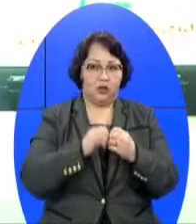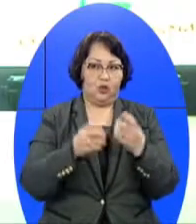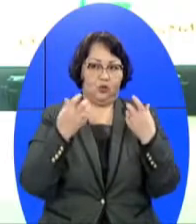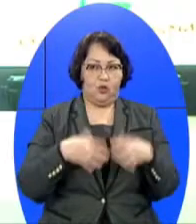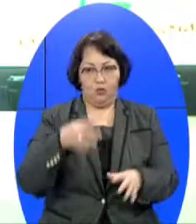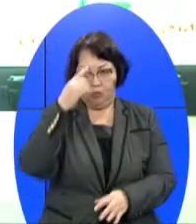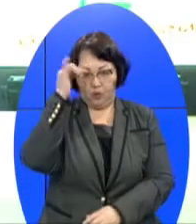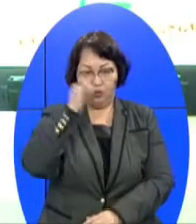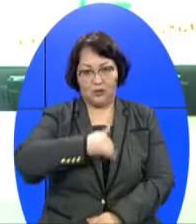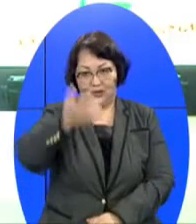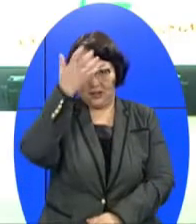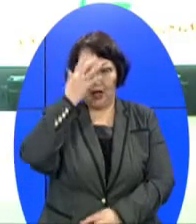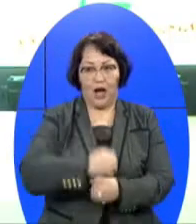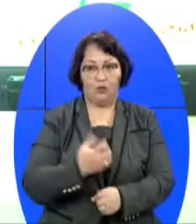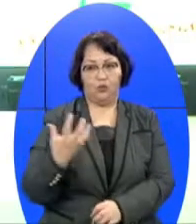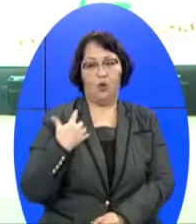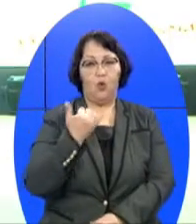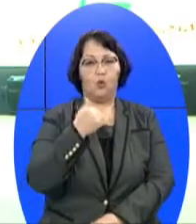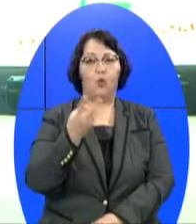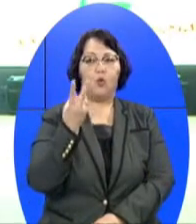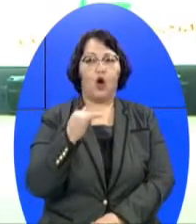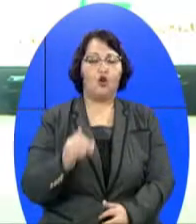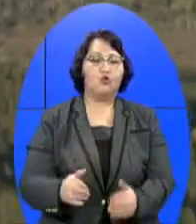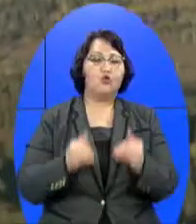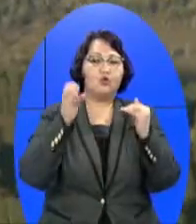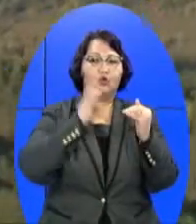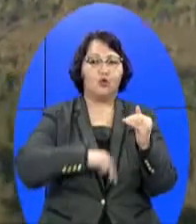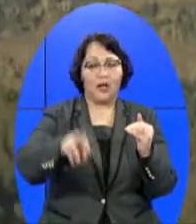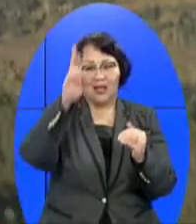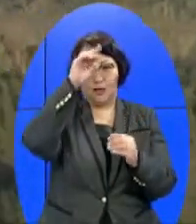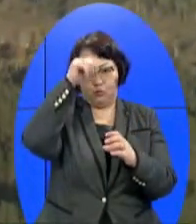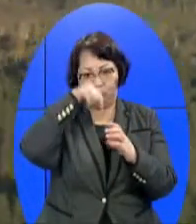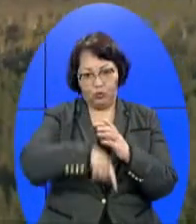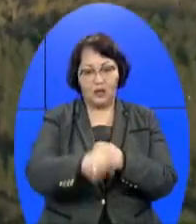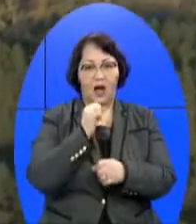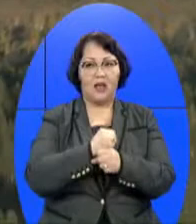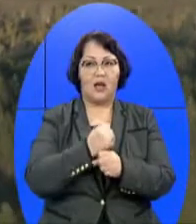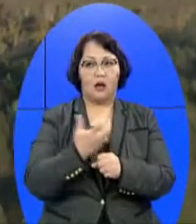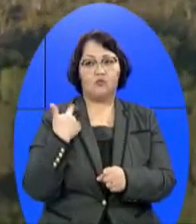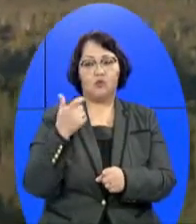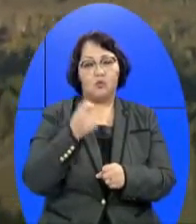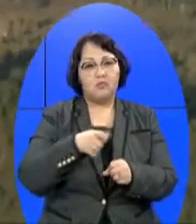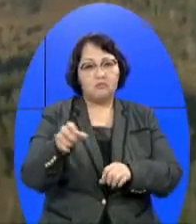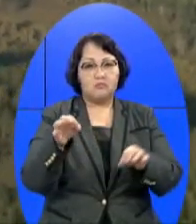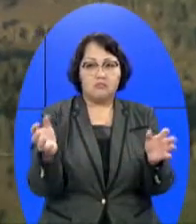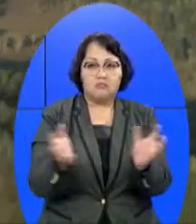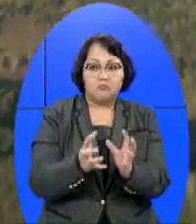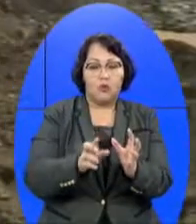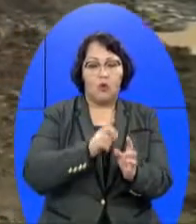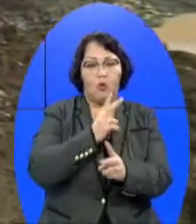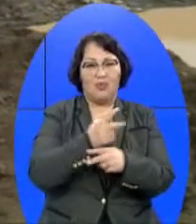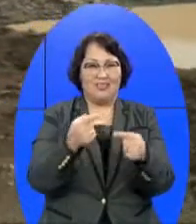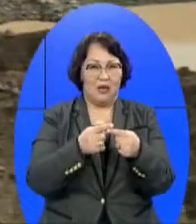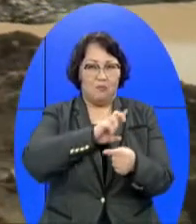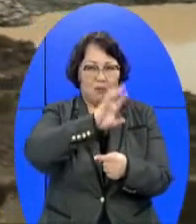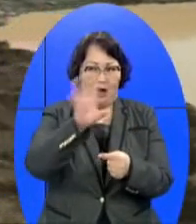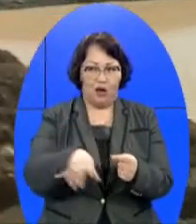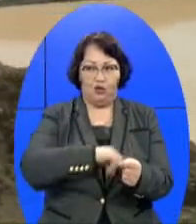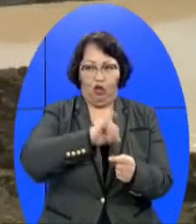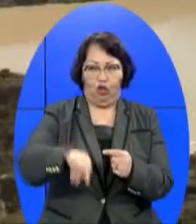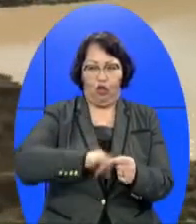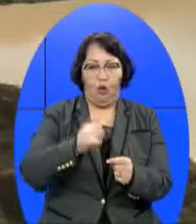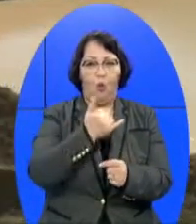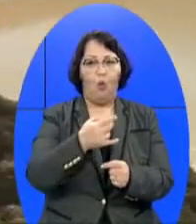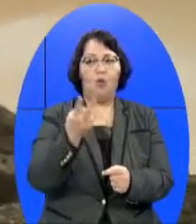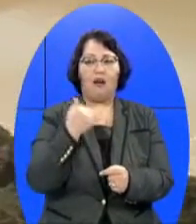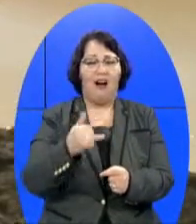Монгол Улсын засгийн газраас хариуцлагатай уулархаа хөгжүүлэх хүрээнд тус яамнаас ажлын хэсэг гаргаж хууль зөрчим байгаль орчинд хор хөнөөл учруулж байгаа уурхаануудад